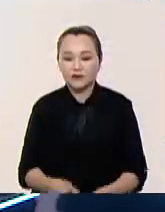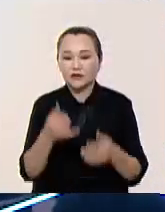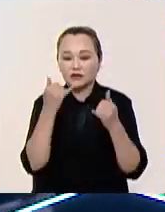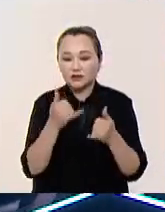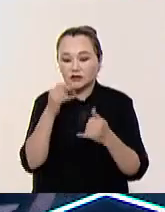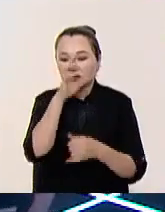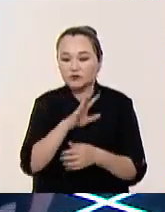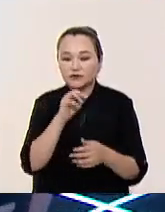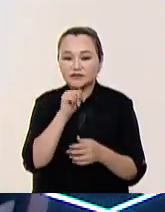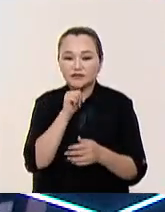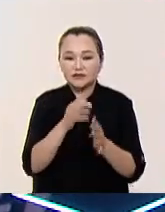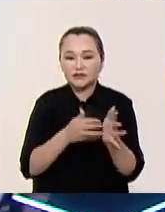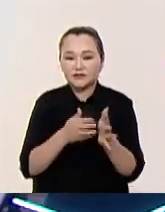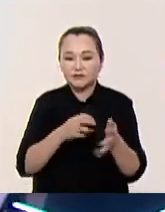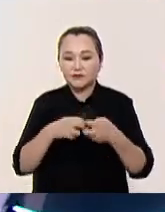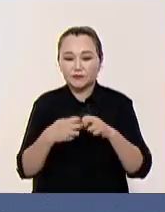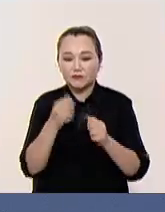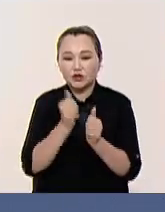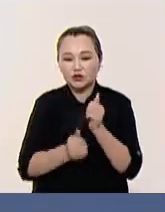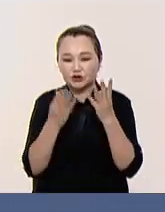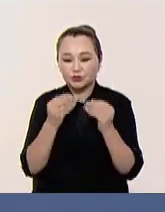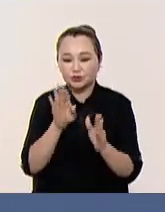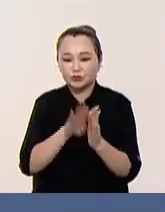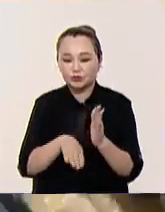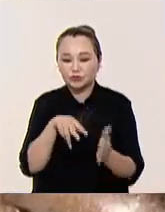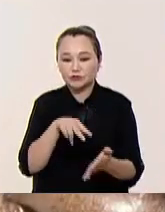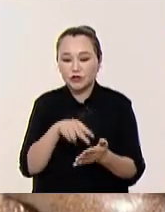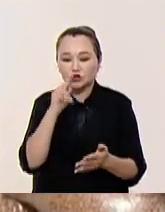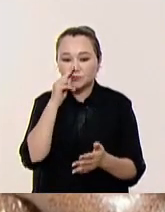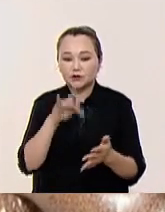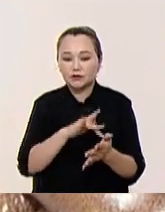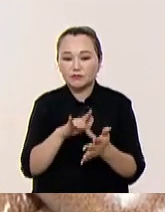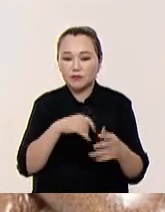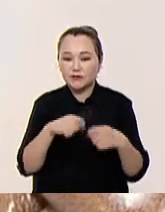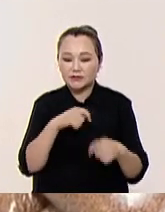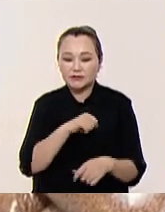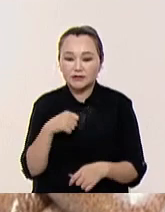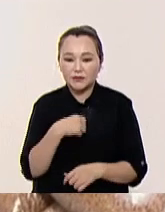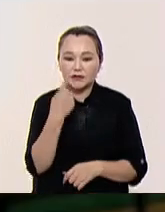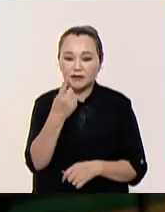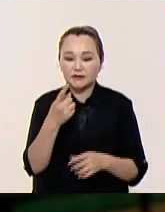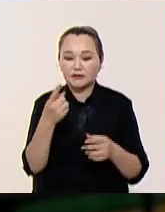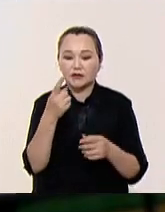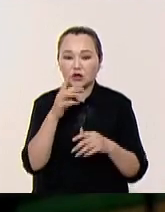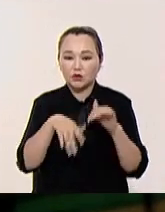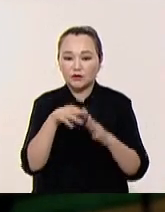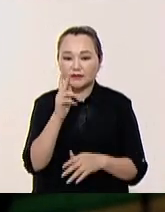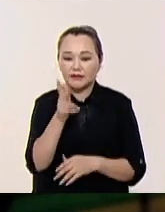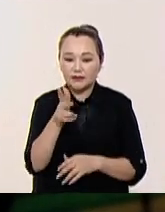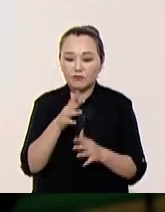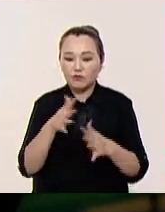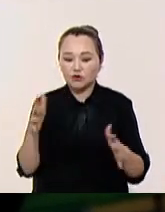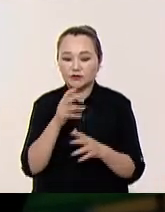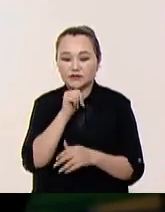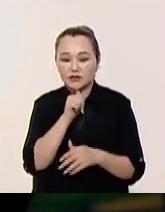Елде қант тапшылығының мәселесі күннен күнге ушығып барады. Шымкенттегі базарлардың өзінде қазір бір қолға 3 келден артық